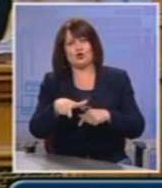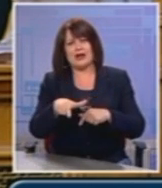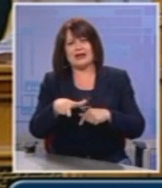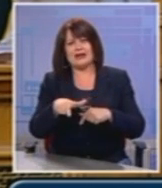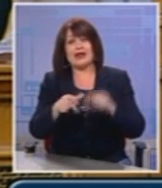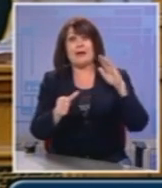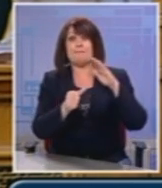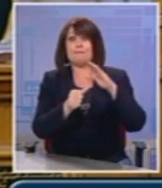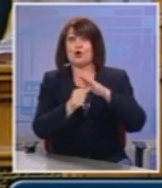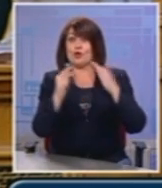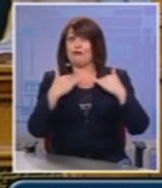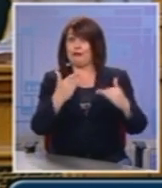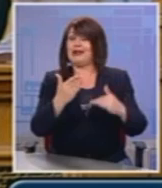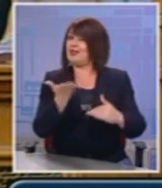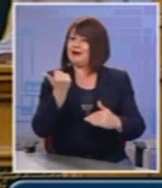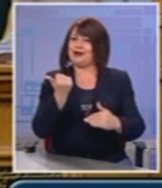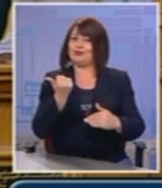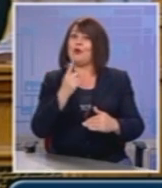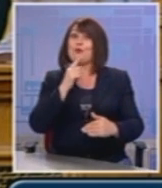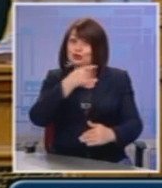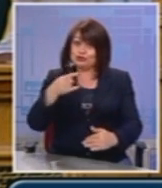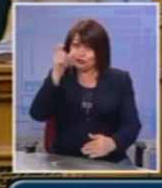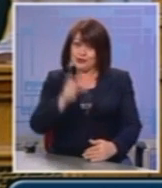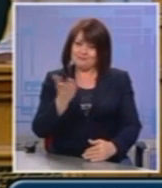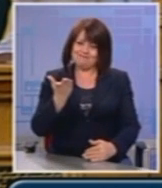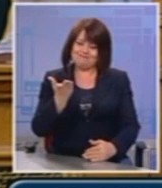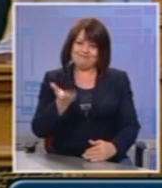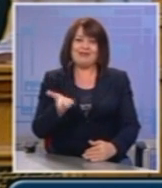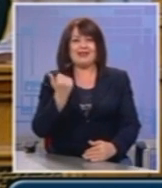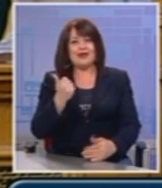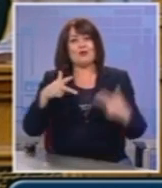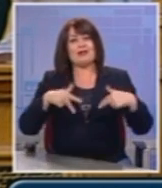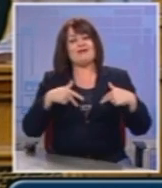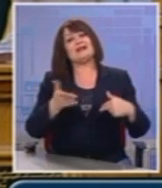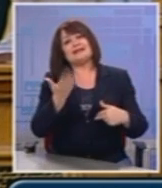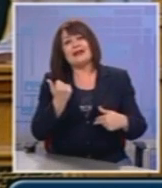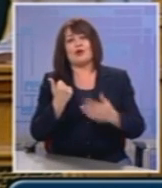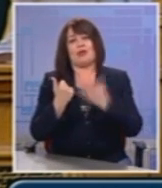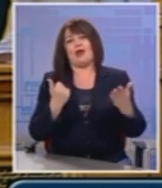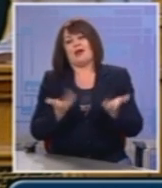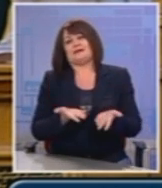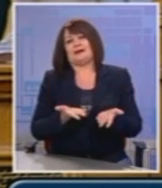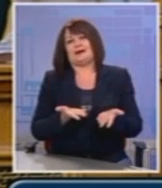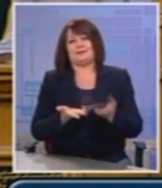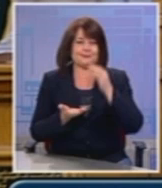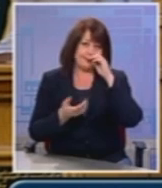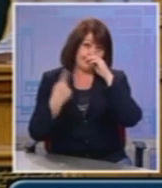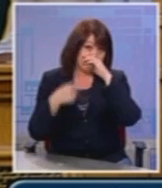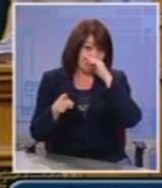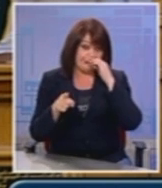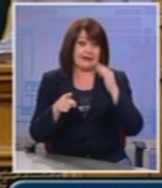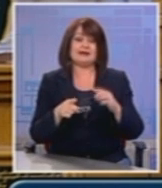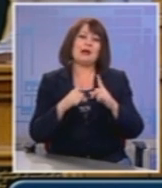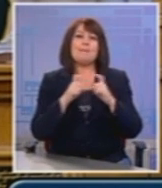πρόεδρο του κοινοβουλίου δεν έχουμε την ίδια κυβέρνηση με την ελλάδα ειδάλλως τα